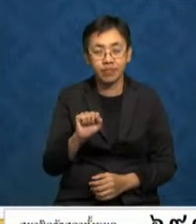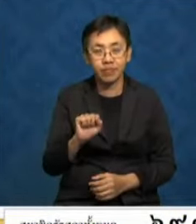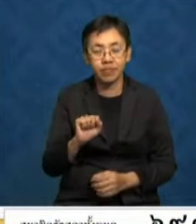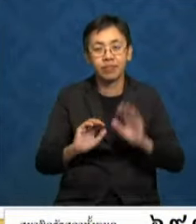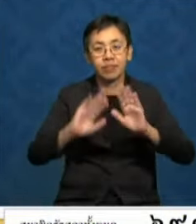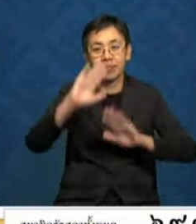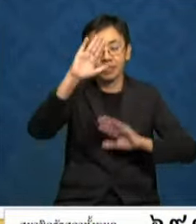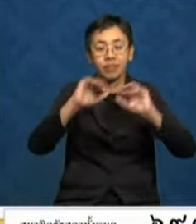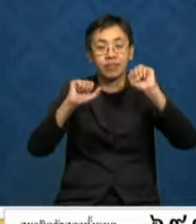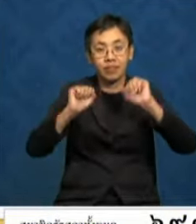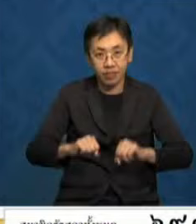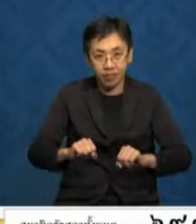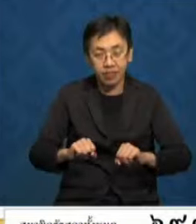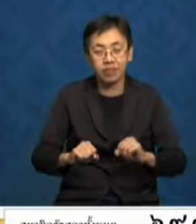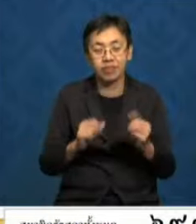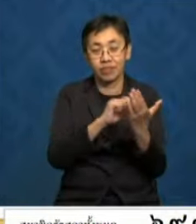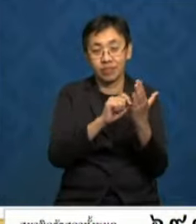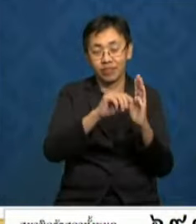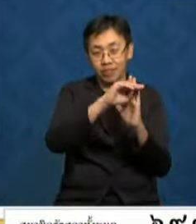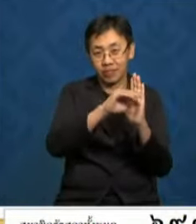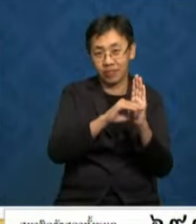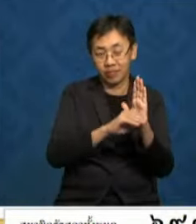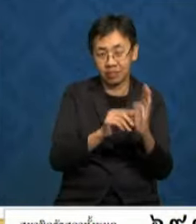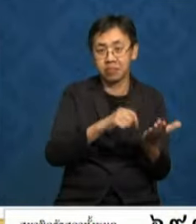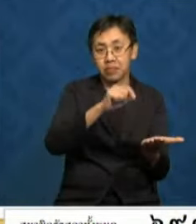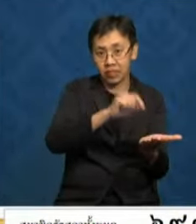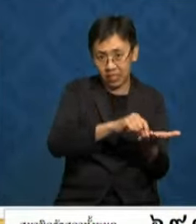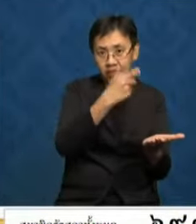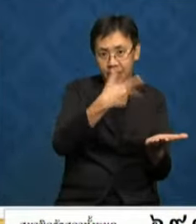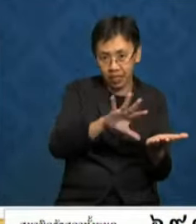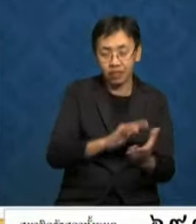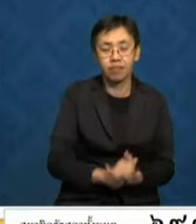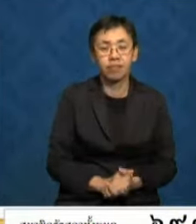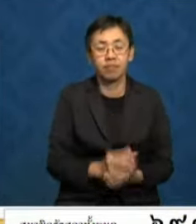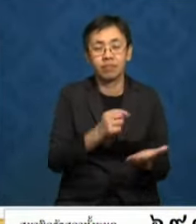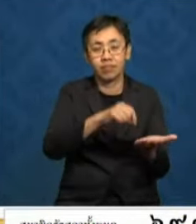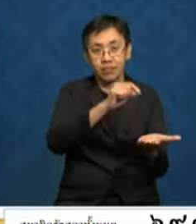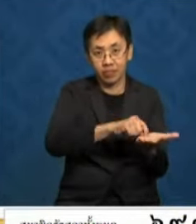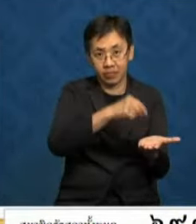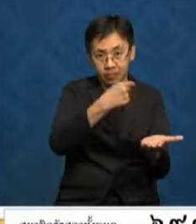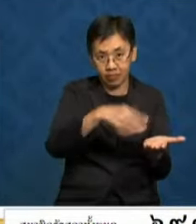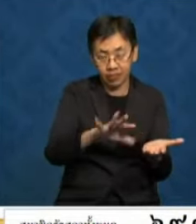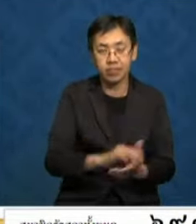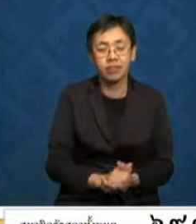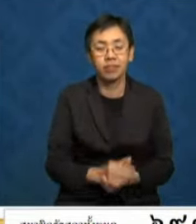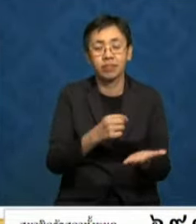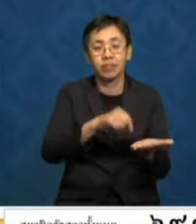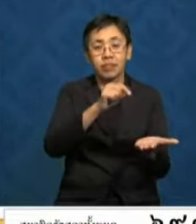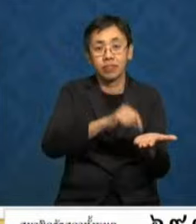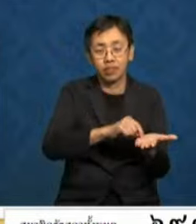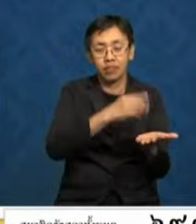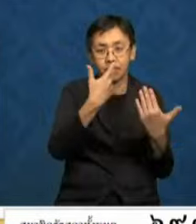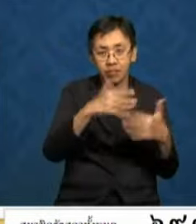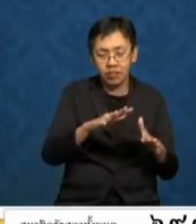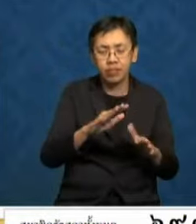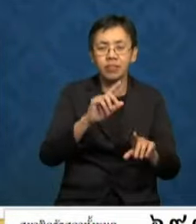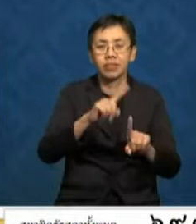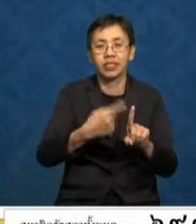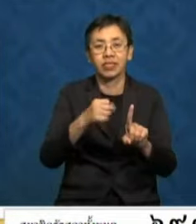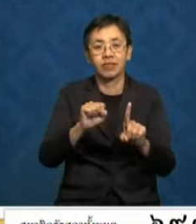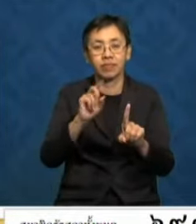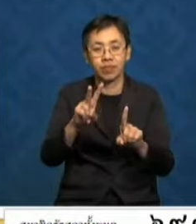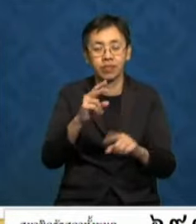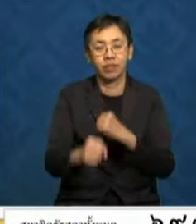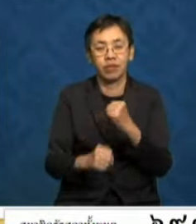ความเห็นชอบร่างซึ่งได้เซ็นสัญญาไปแล้วนะครับได้มีการเซ็นลงนามกันไปแล้วเมื่อประมาณเดือนธันว